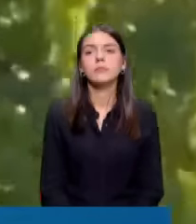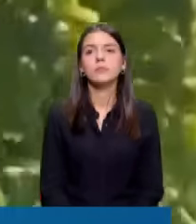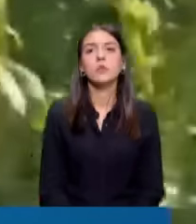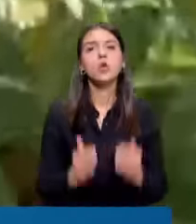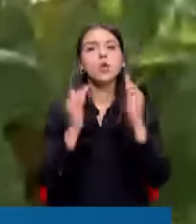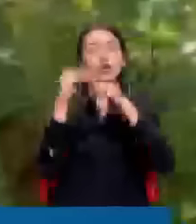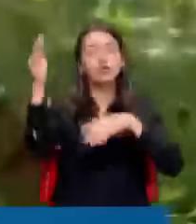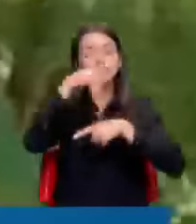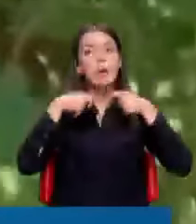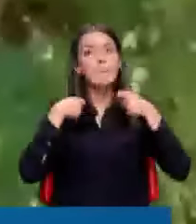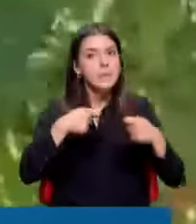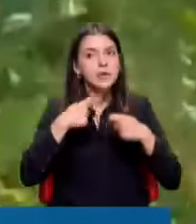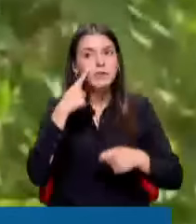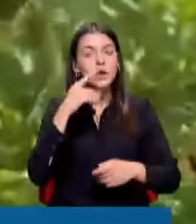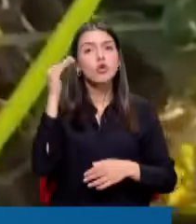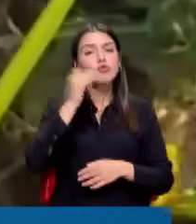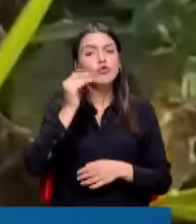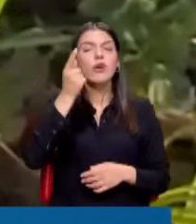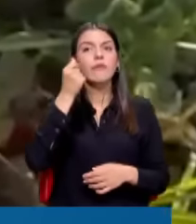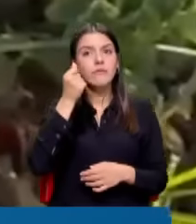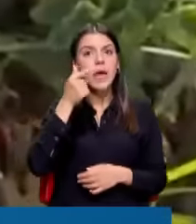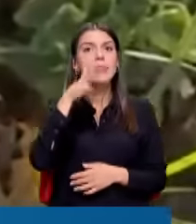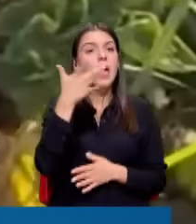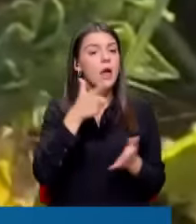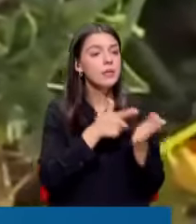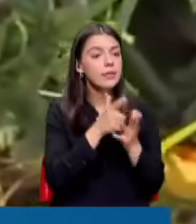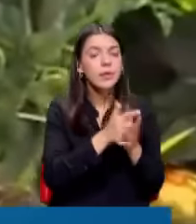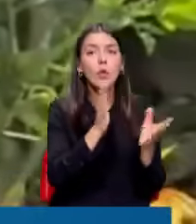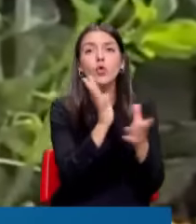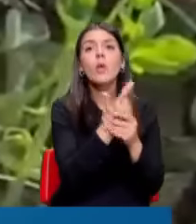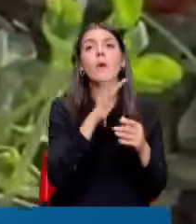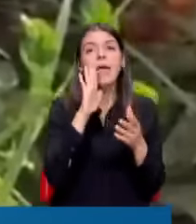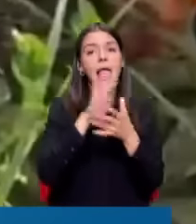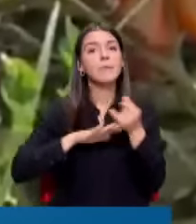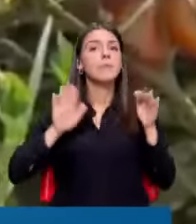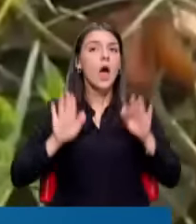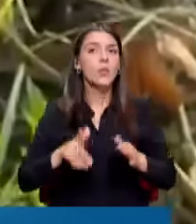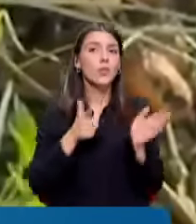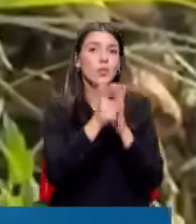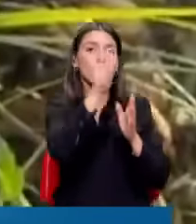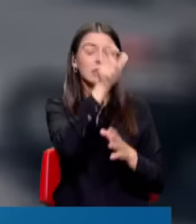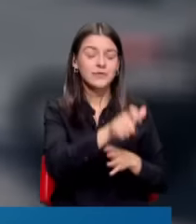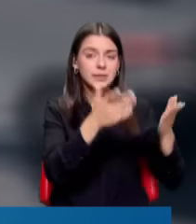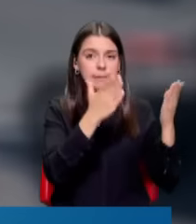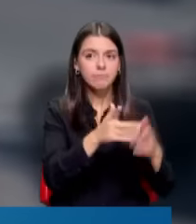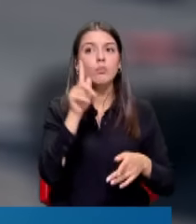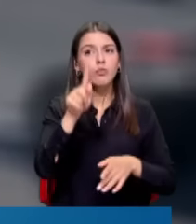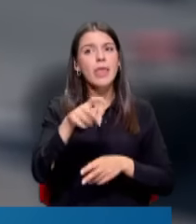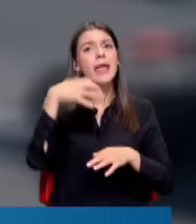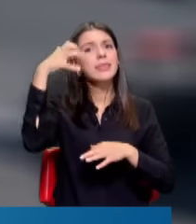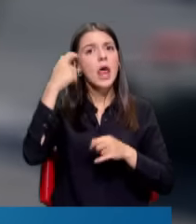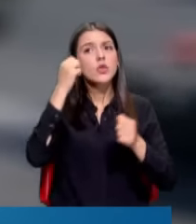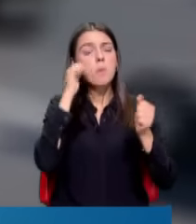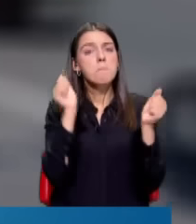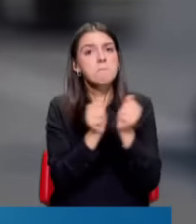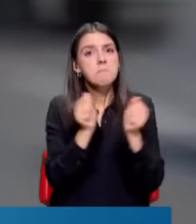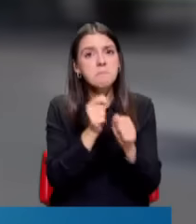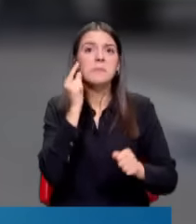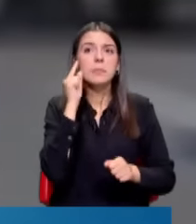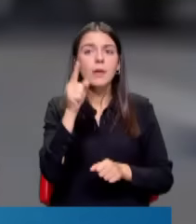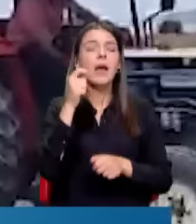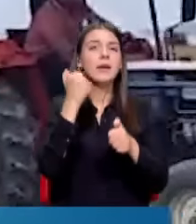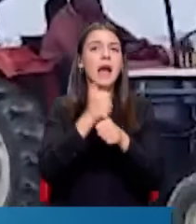Yüksek maliyetlere rağmen düşük fiyat nedeniyle ürünü ya tarlada ya da elinde kalıyor üreticinin. Bu kez traktörlerle Kahramanmaraş Gaziantep yolunu